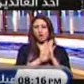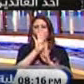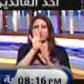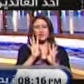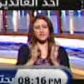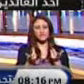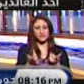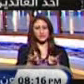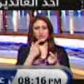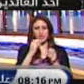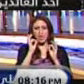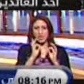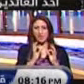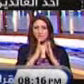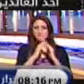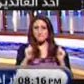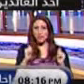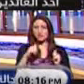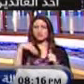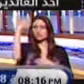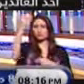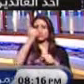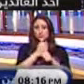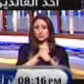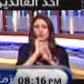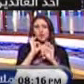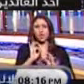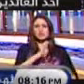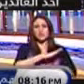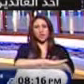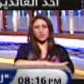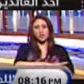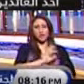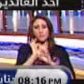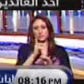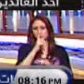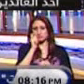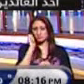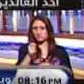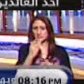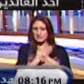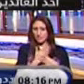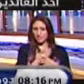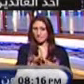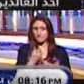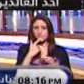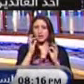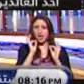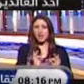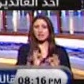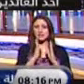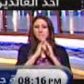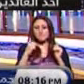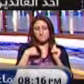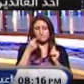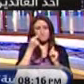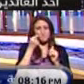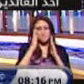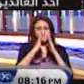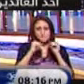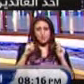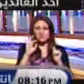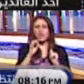نفسي اشوف المصري مش متهام في اي مكان، ده التشادي السوداني قبل ما بيحصل معاه حاجة يا استاذ عمرو في ليبيا، يعني عامة كله